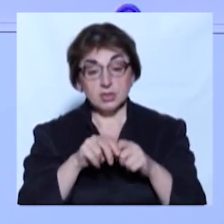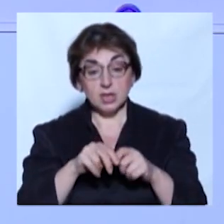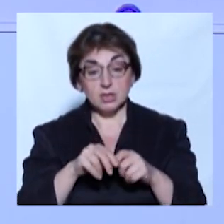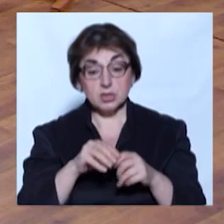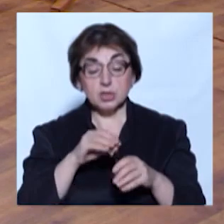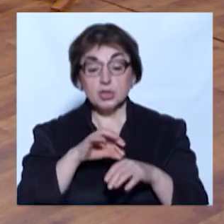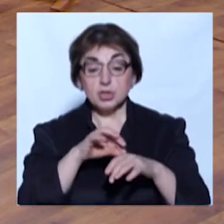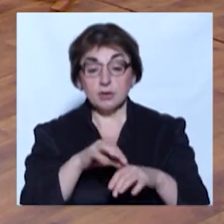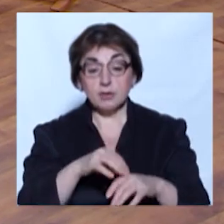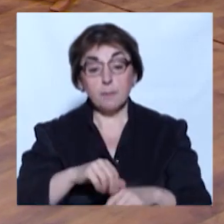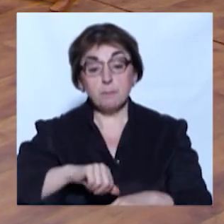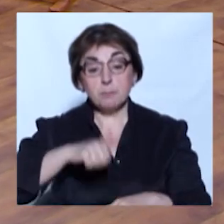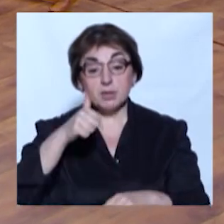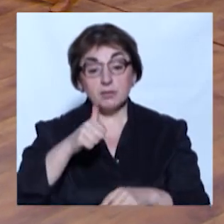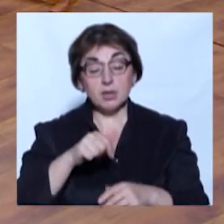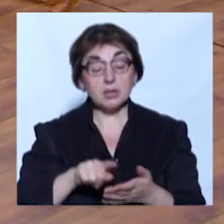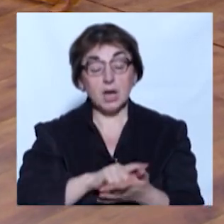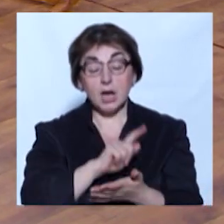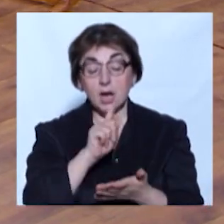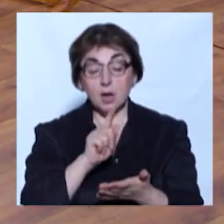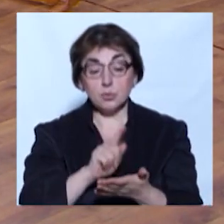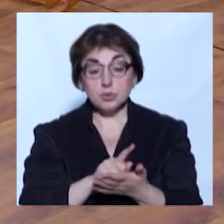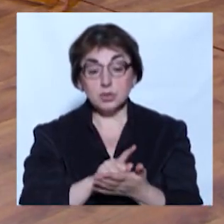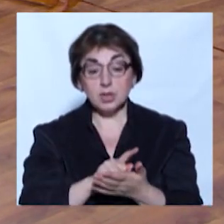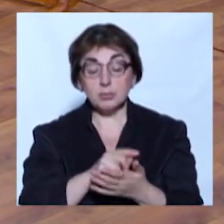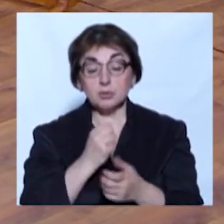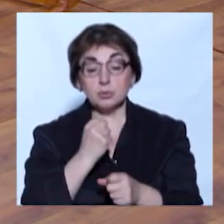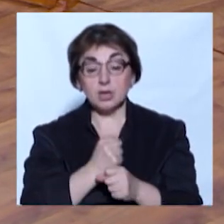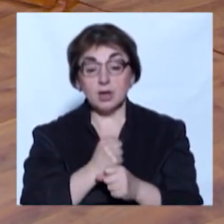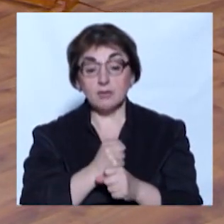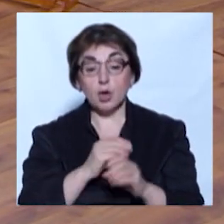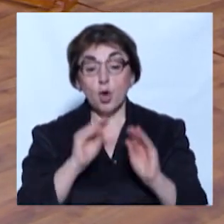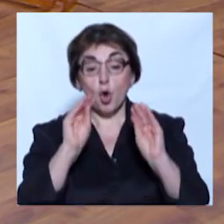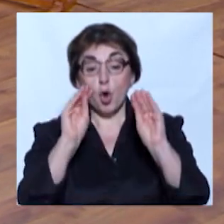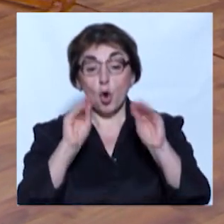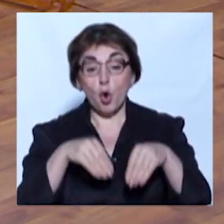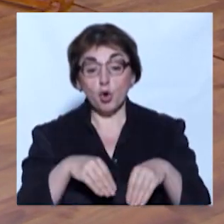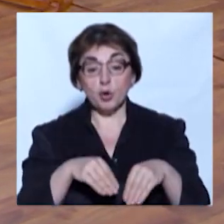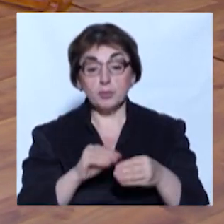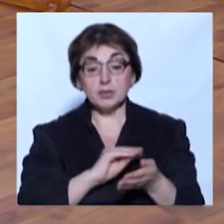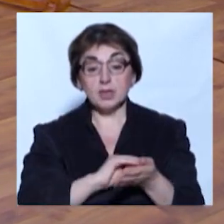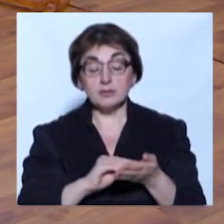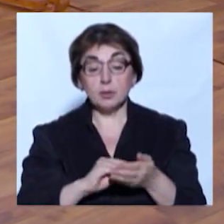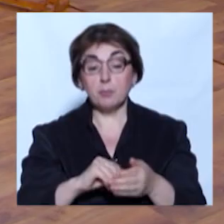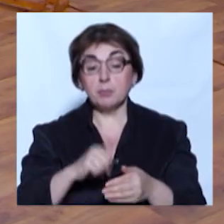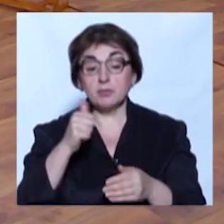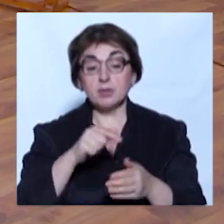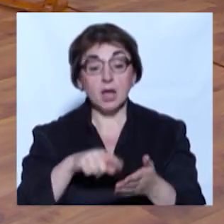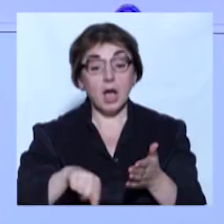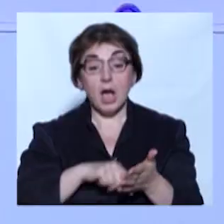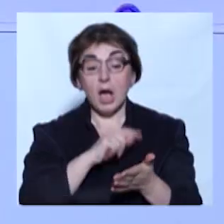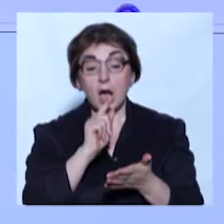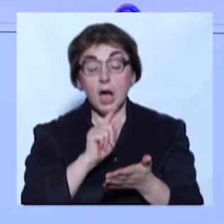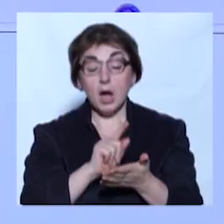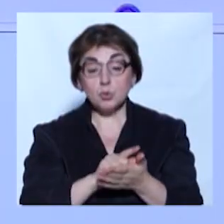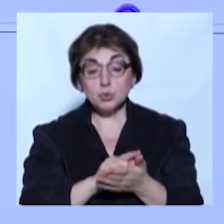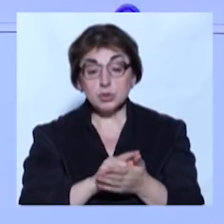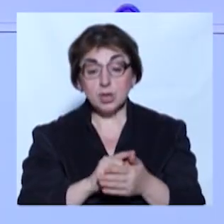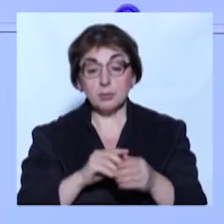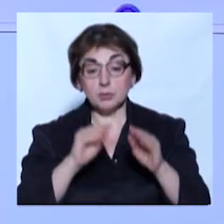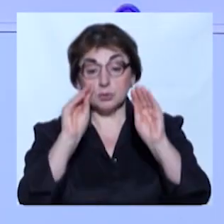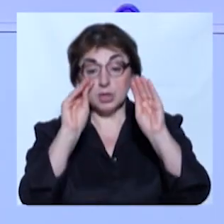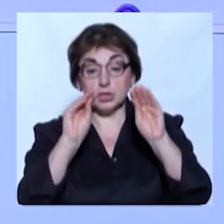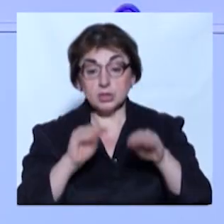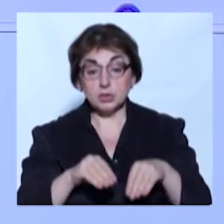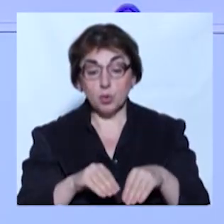გასწავლით, როგორ უნდა შევავსოთ ცდის ოქმი. Პირველ რიგში, ბავშვებო, უნდა შევავსოთ ცდის ოქმის პირველი